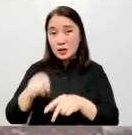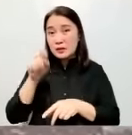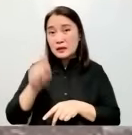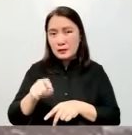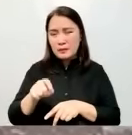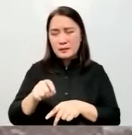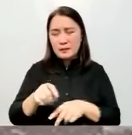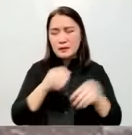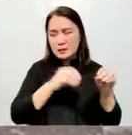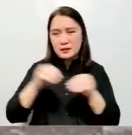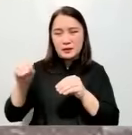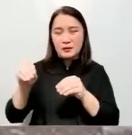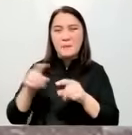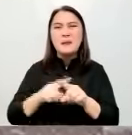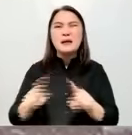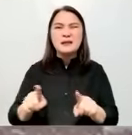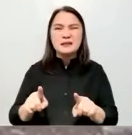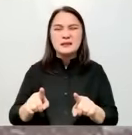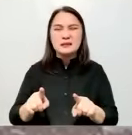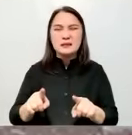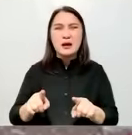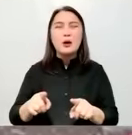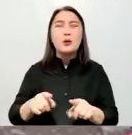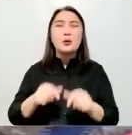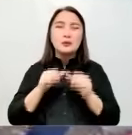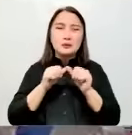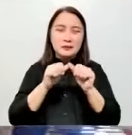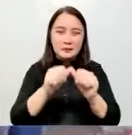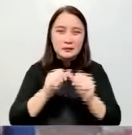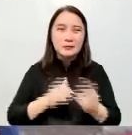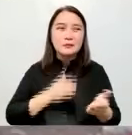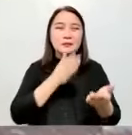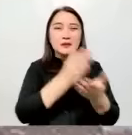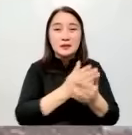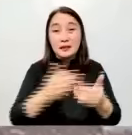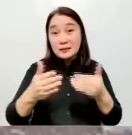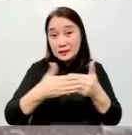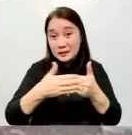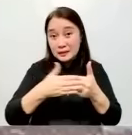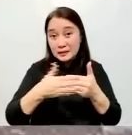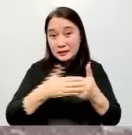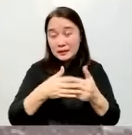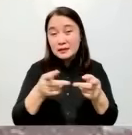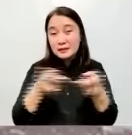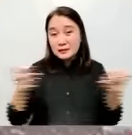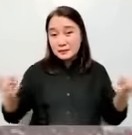kasi yun na yung nearest area to the